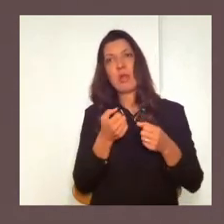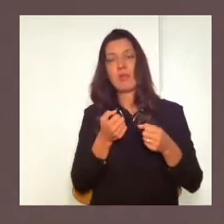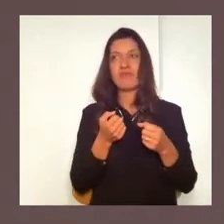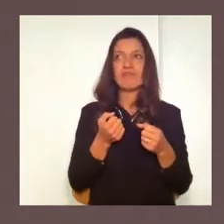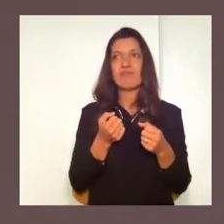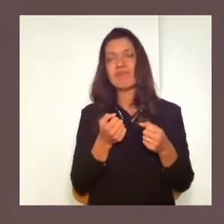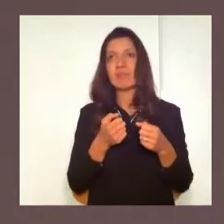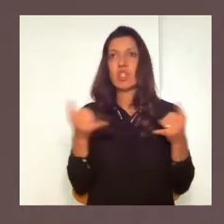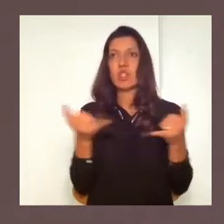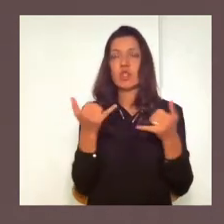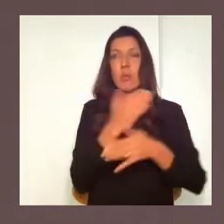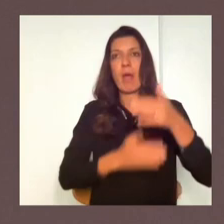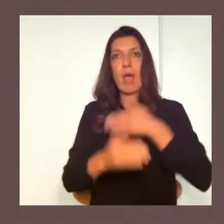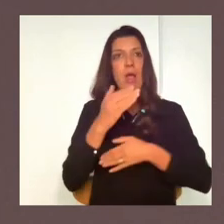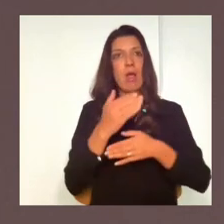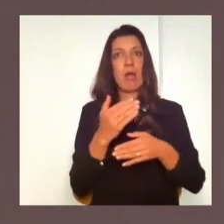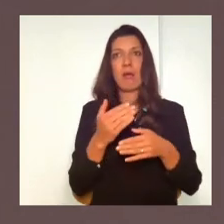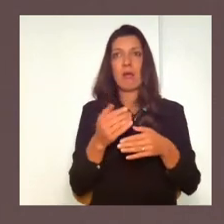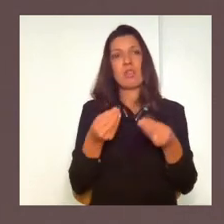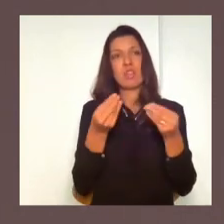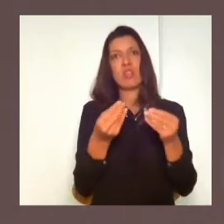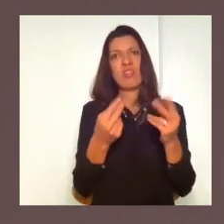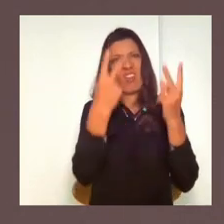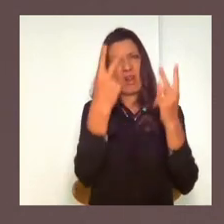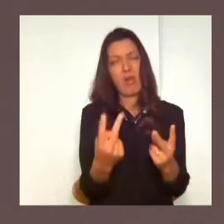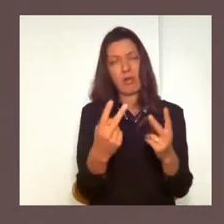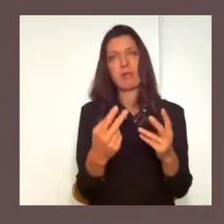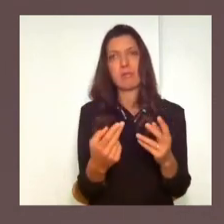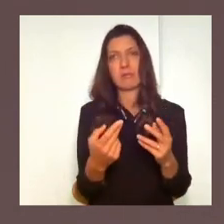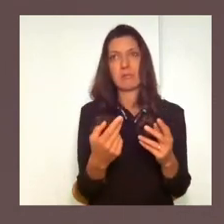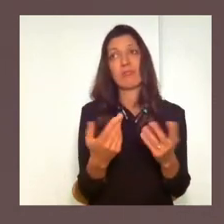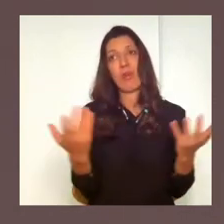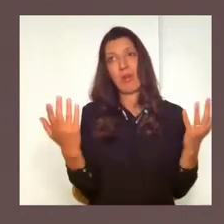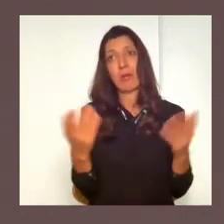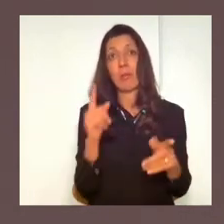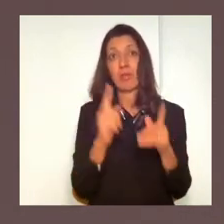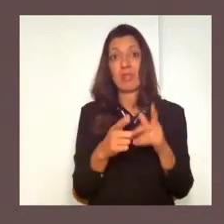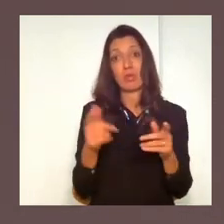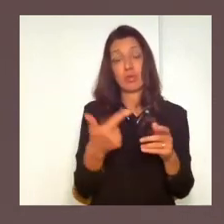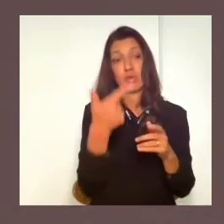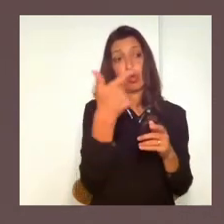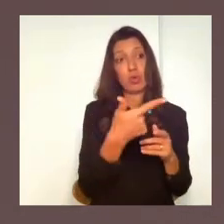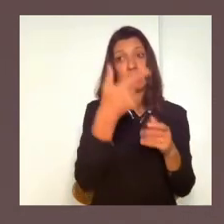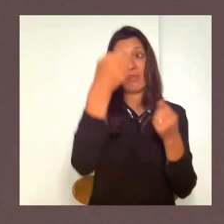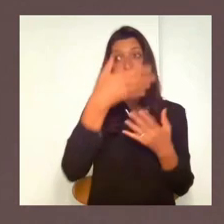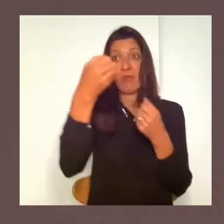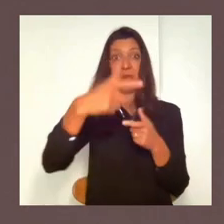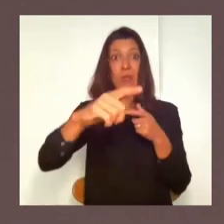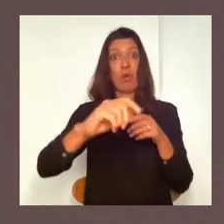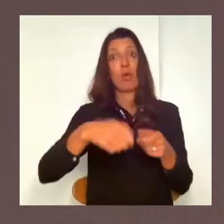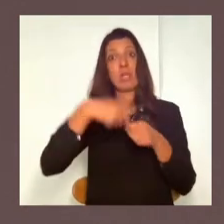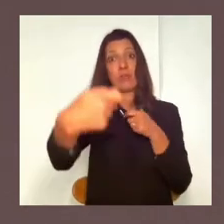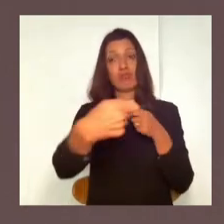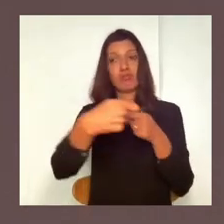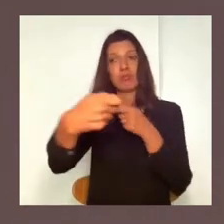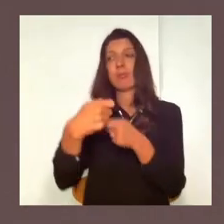que peut-être en réduisant le temps de latence entre les deux événements, je pense que ça pourrait être la solution. En tout cas, je suis persuadé, comme le